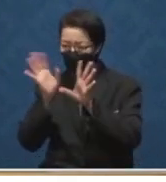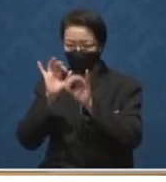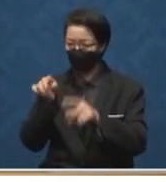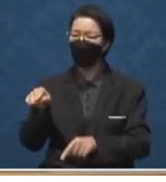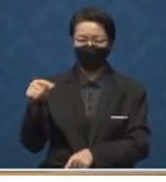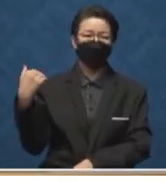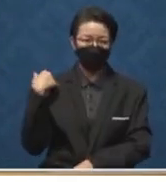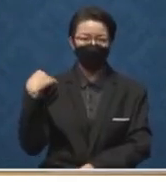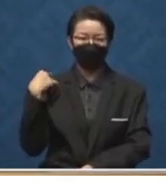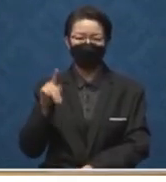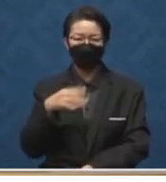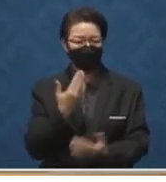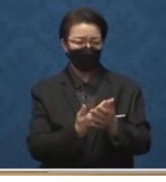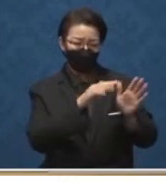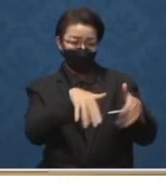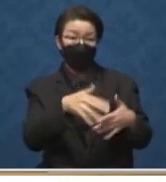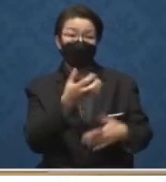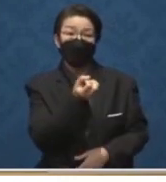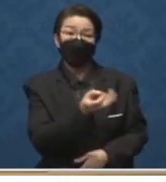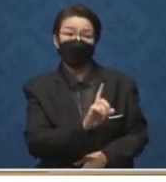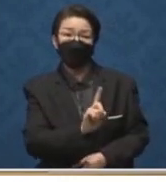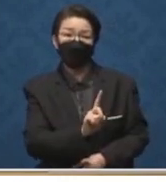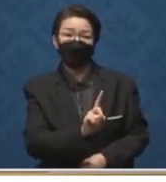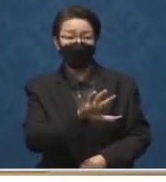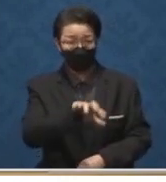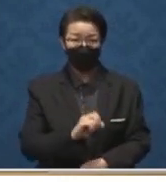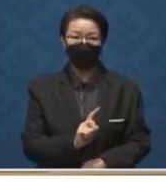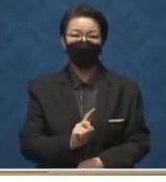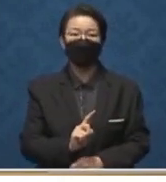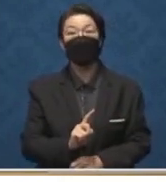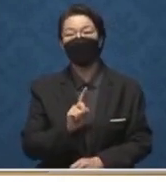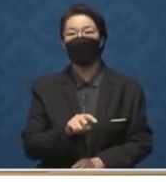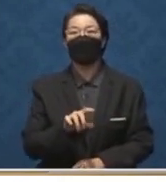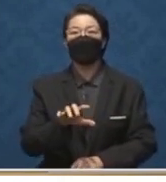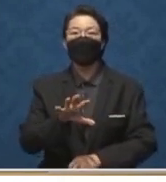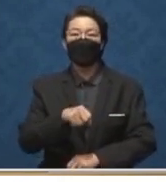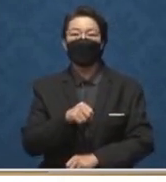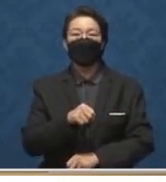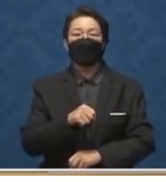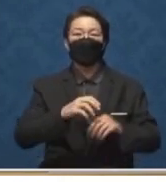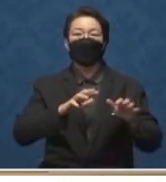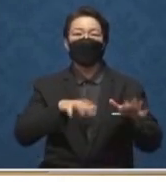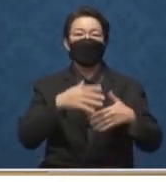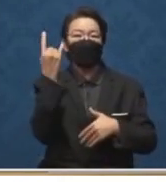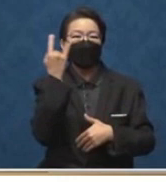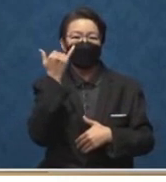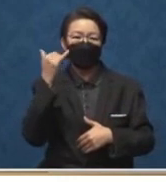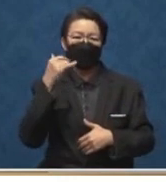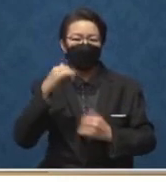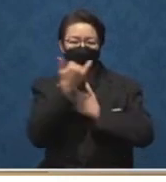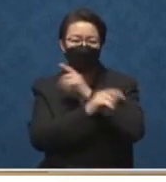าเม็ดเงินที่เราได้จากกทเที่ยวเราได้จากกทเที่ยวจากนกทองเที่ยวต่างชาติ